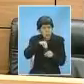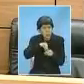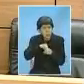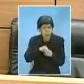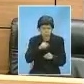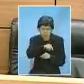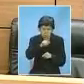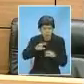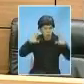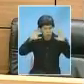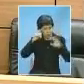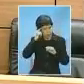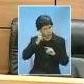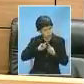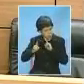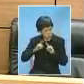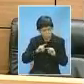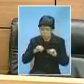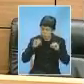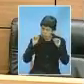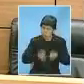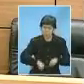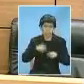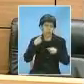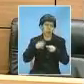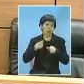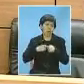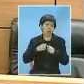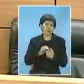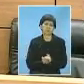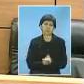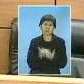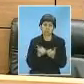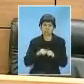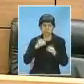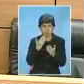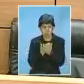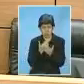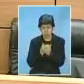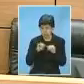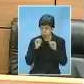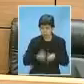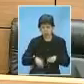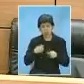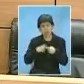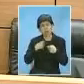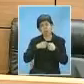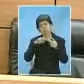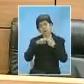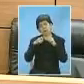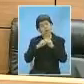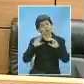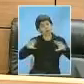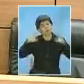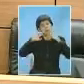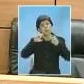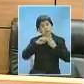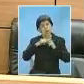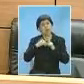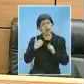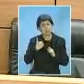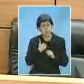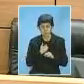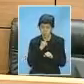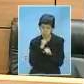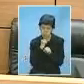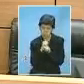เนี่ยบางทีรัฐบาลก็ตกลงราคากันไม่ได้แต่ทั้งนี้ทั้งนั้นการตกลงราคากันไม่ได้ก็เป็นภาระสำคัญของรัฐบาลครับที่จะ